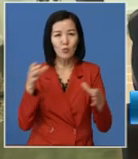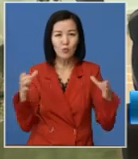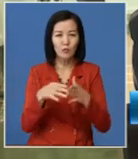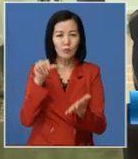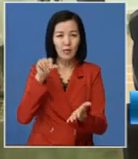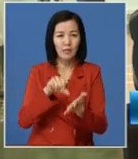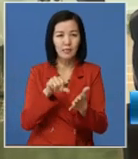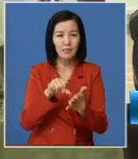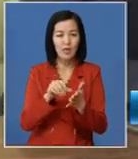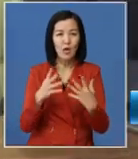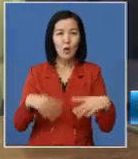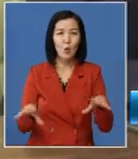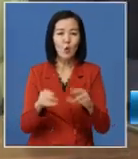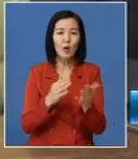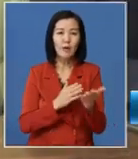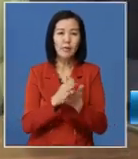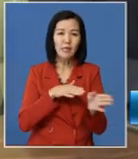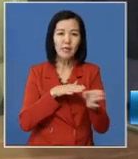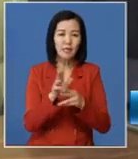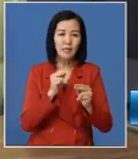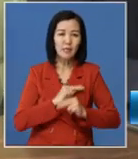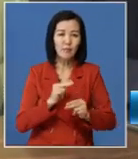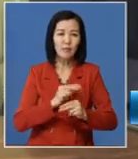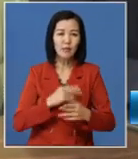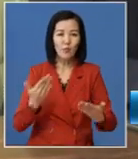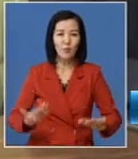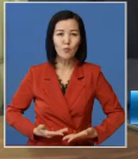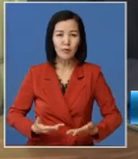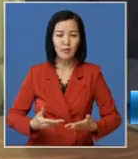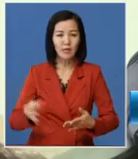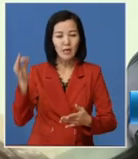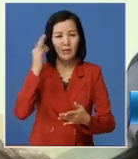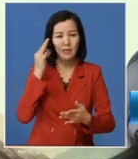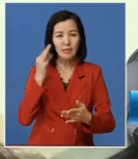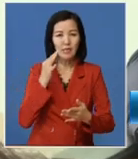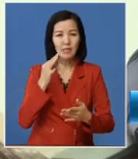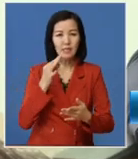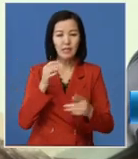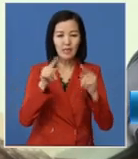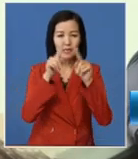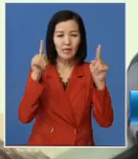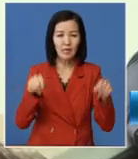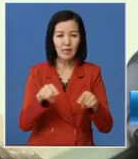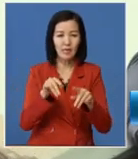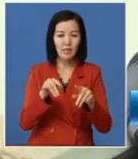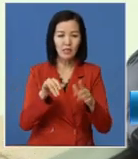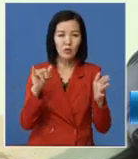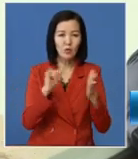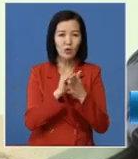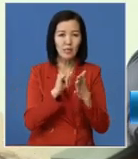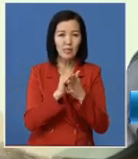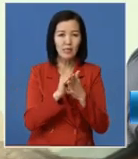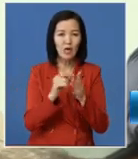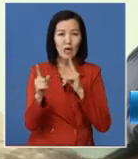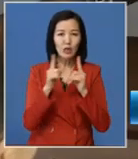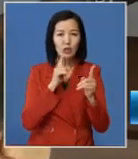қатысты. Оқу залына қоғам қайраткерінің атқарған еңбектері, өнегелі өмір жолынан естеліктер жазылған арнайы тақтайшалар қойылды. Жиында